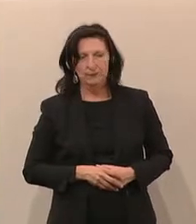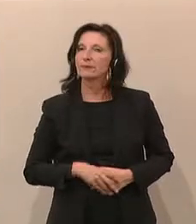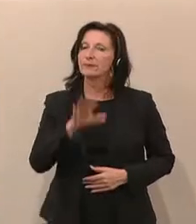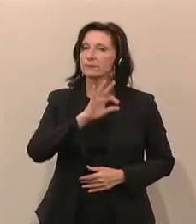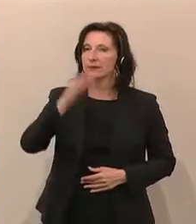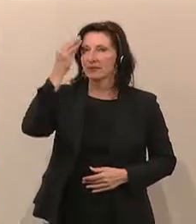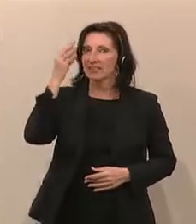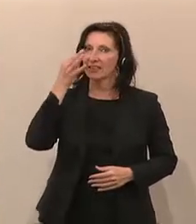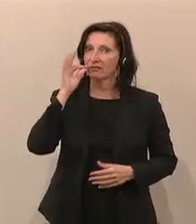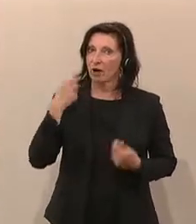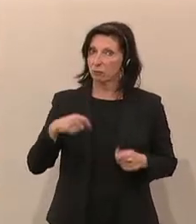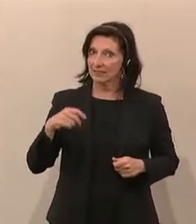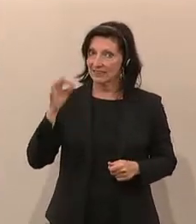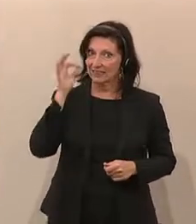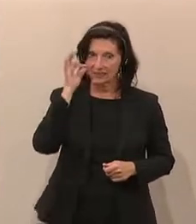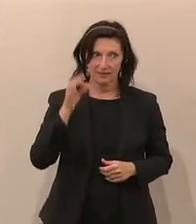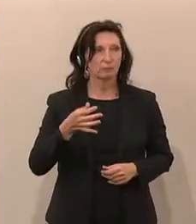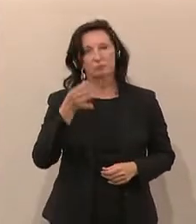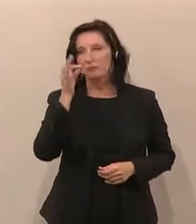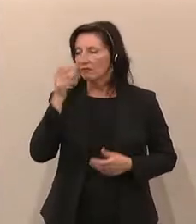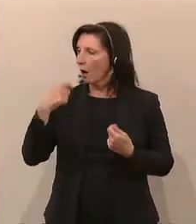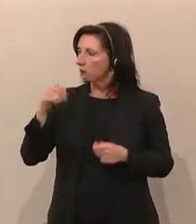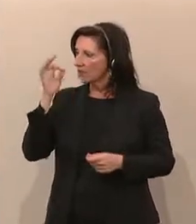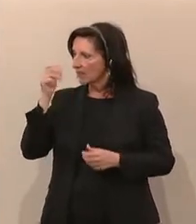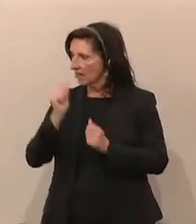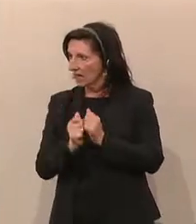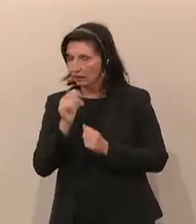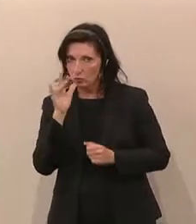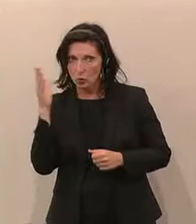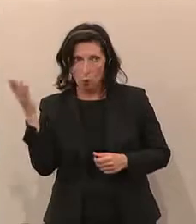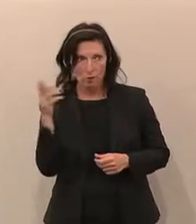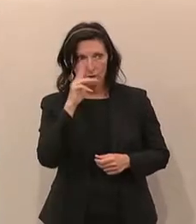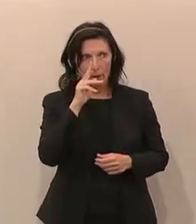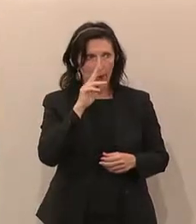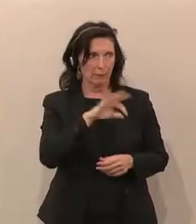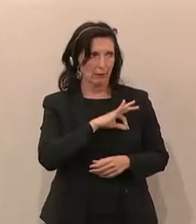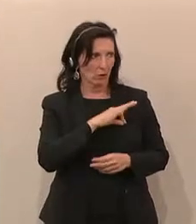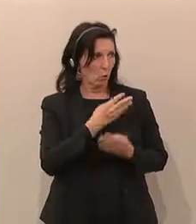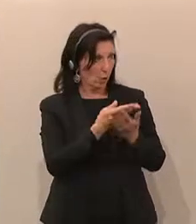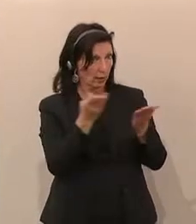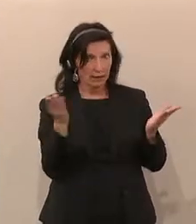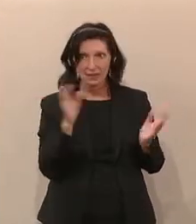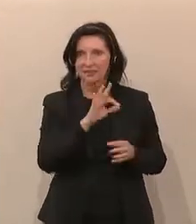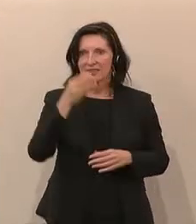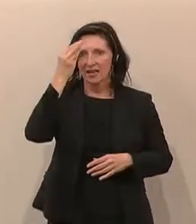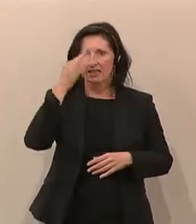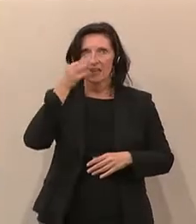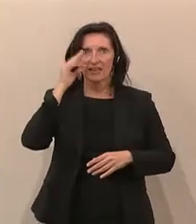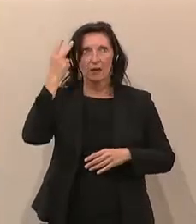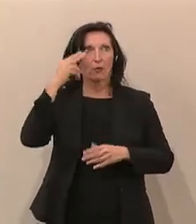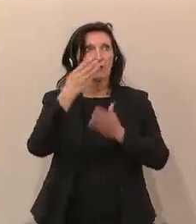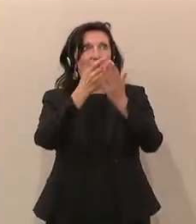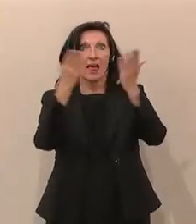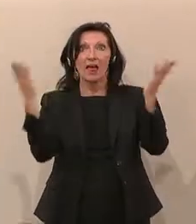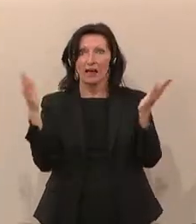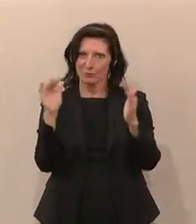Sehr geehrte Frau Präsidentin des Rechnungshofes, liebe Kolleginnen und Kollegen, sehr geehrte Damen und Herren auf der Galerie und vor